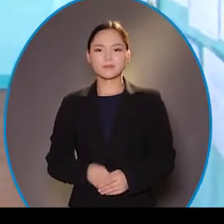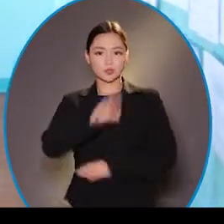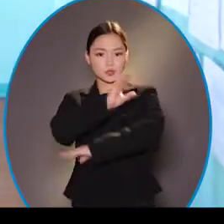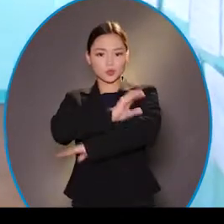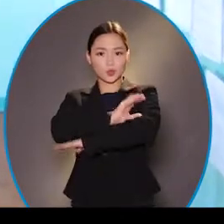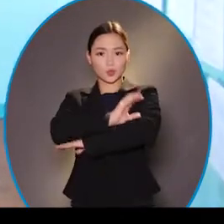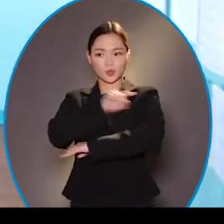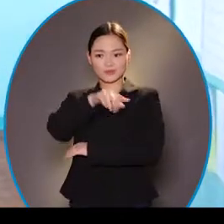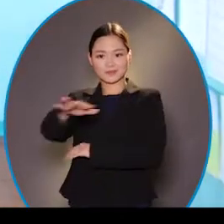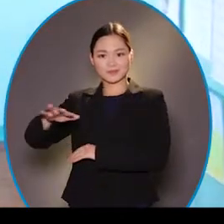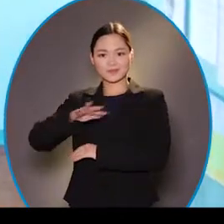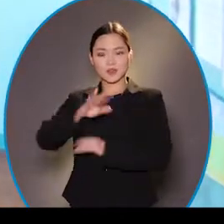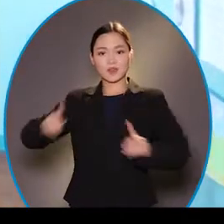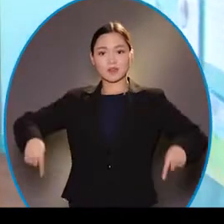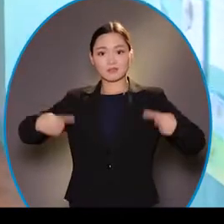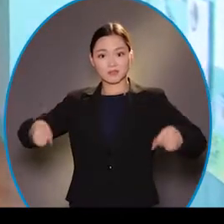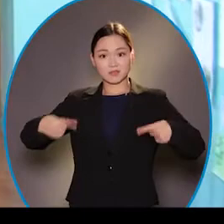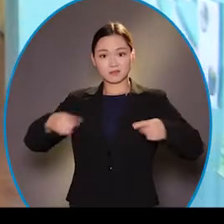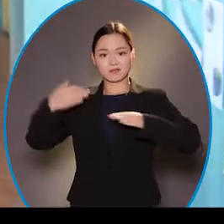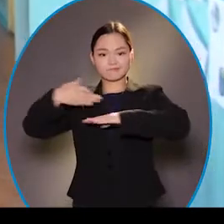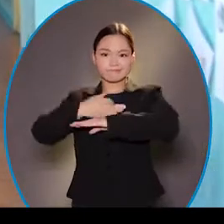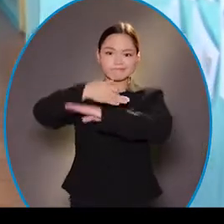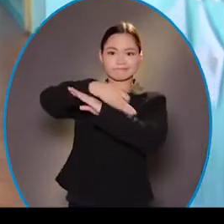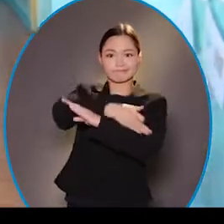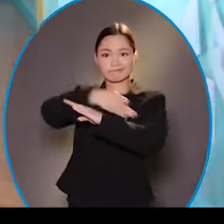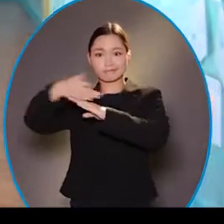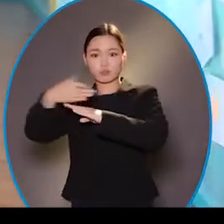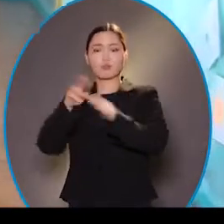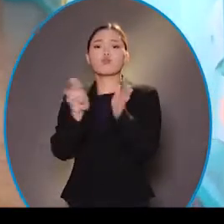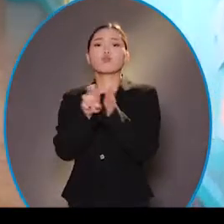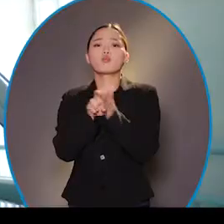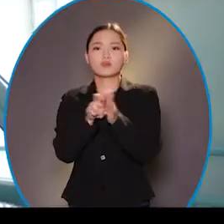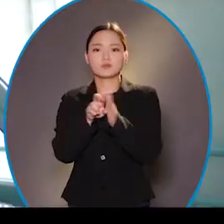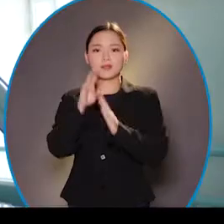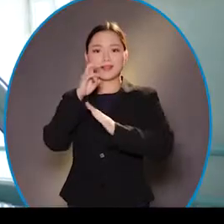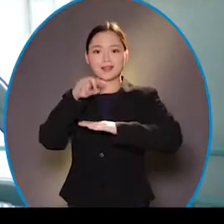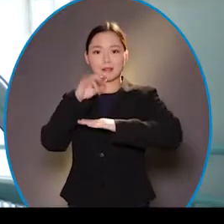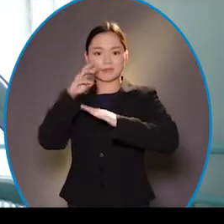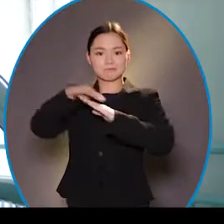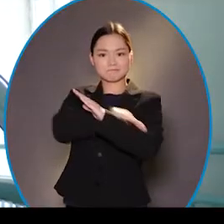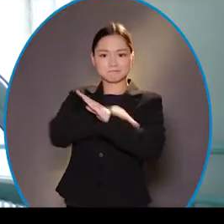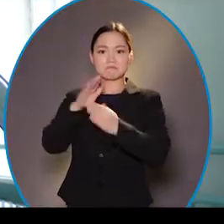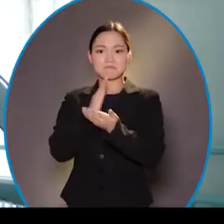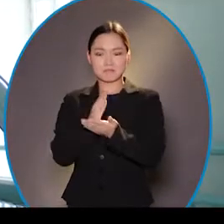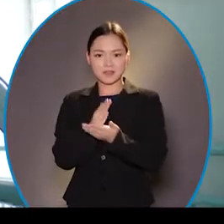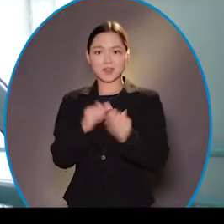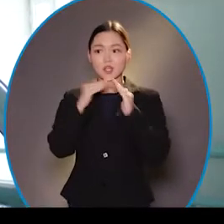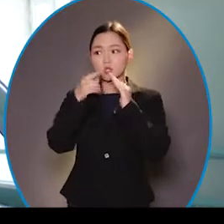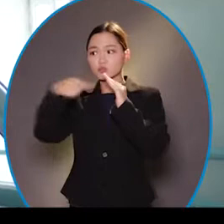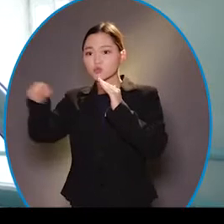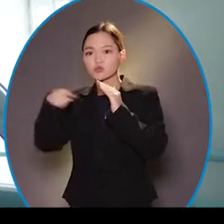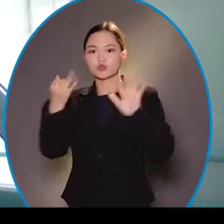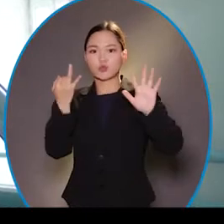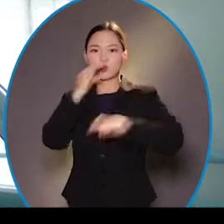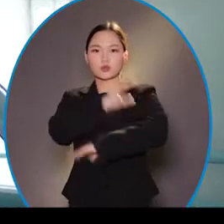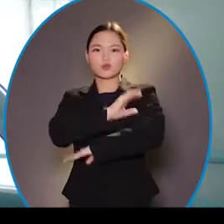Сургууль дотор тэрэгэн зэртэй хүн явхад тохиромжтой, налуу замтай. Мөн гэр нь ойрхон болохоор Жавзан 7 дугаар